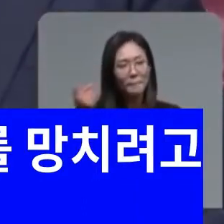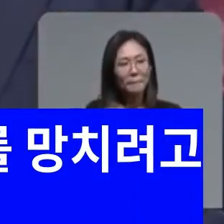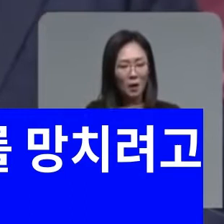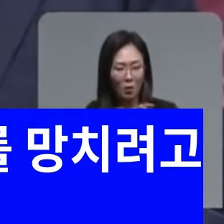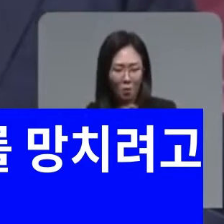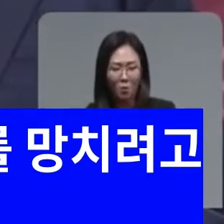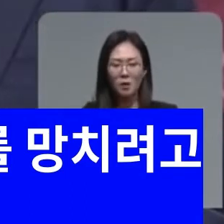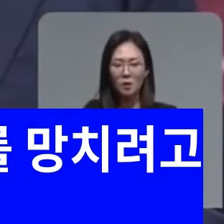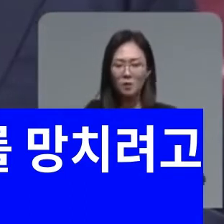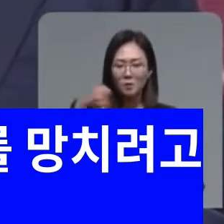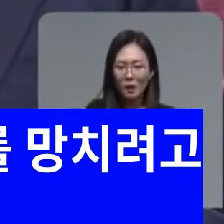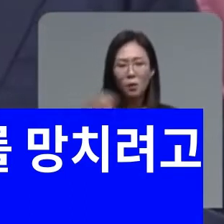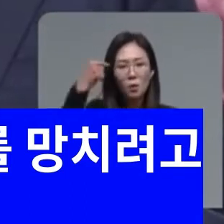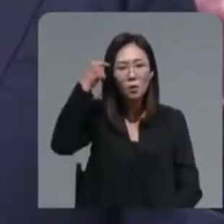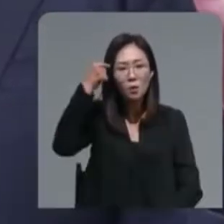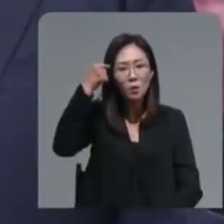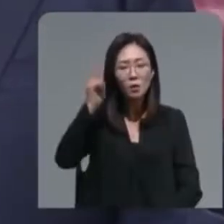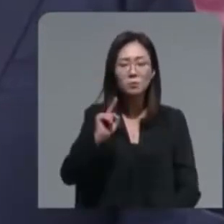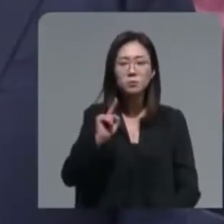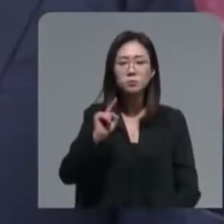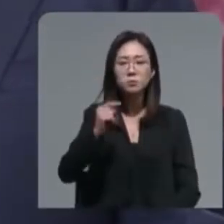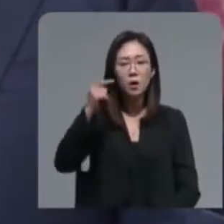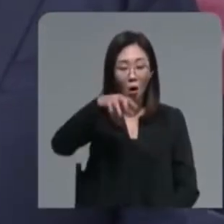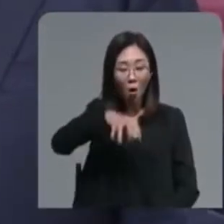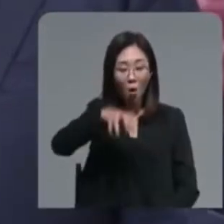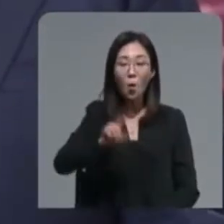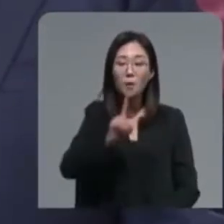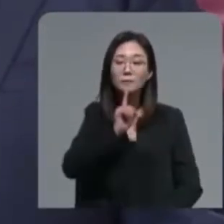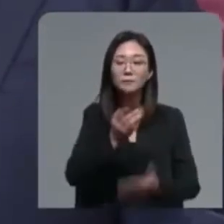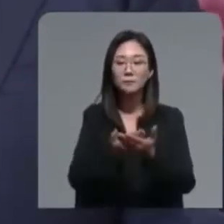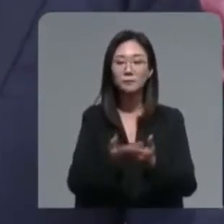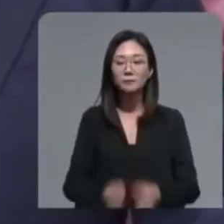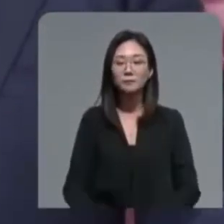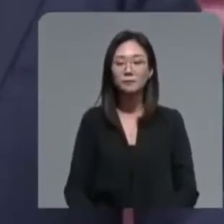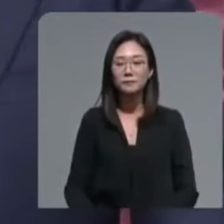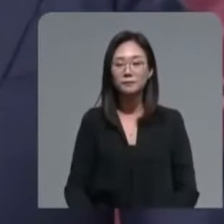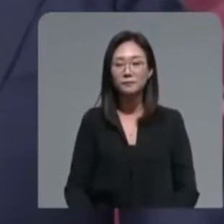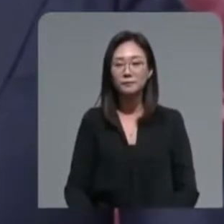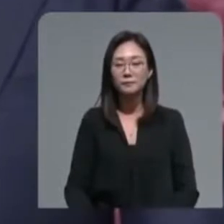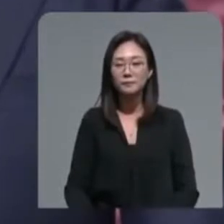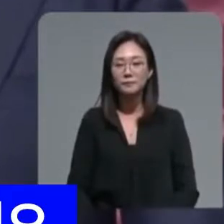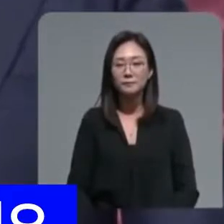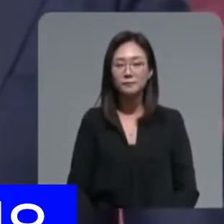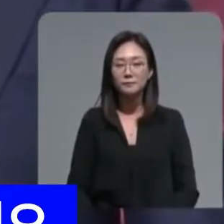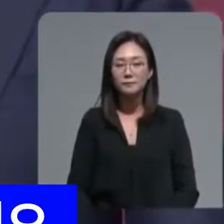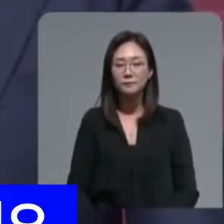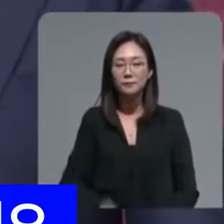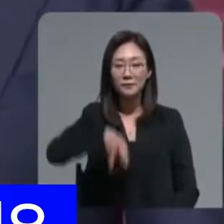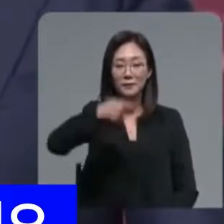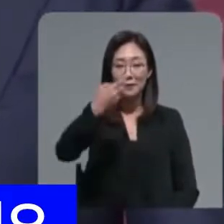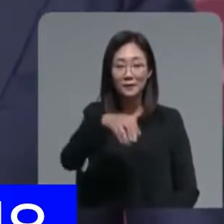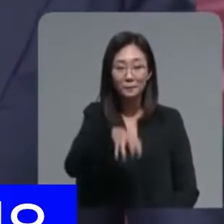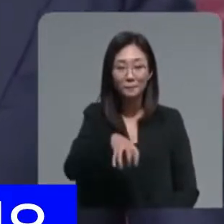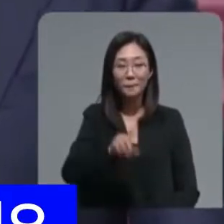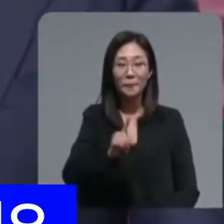불러와서 경제를 망치려고 하는지 이거 어디다가 설치할 건지 그 한 말씀 한번 해봐 주시죠. 사드에 대해서 조금